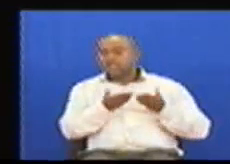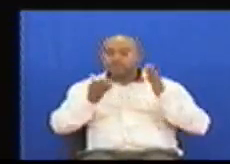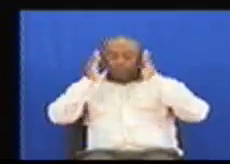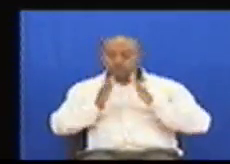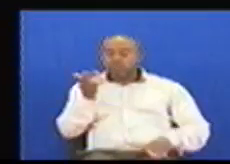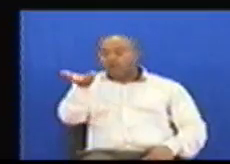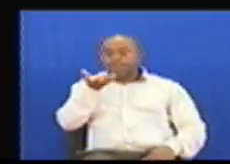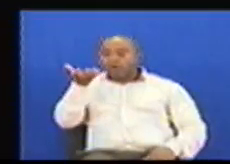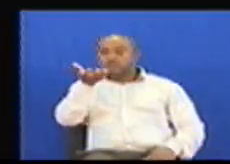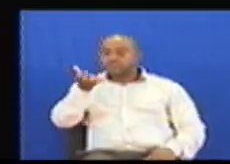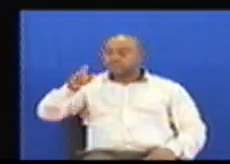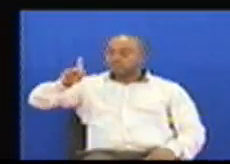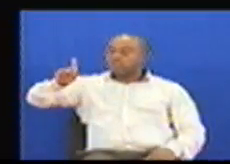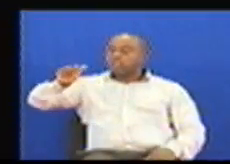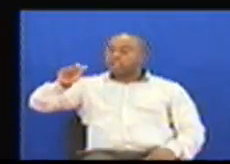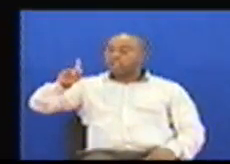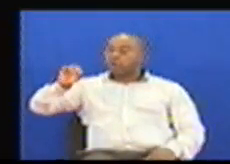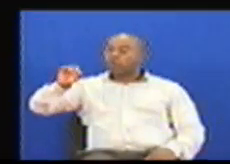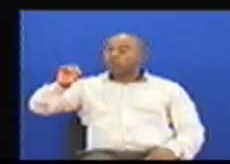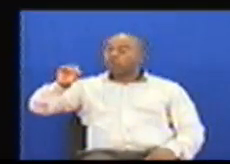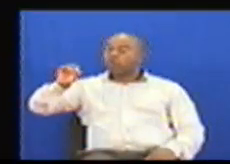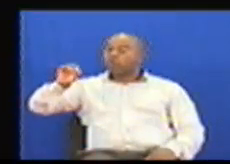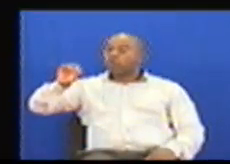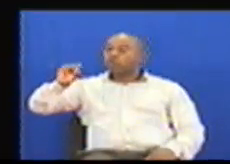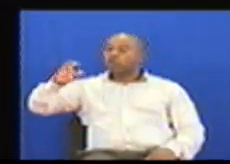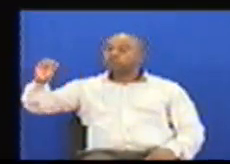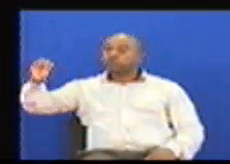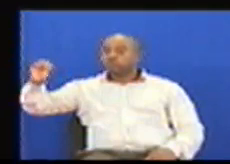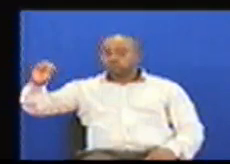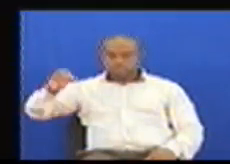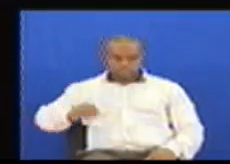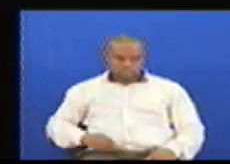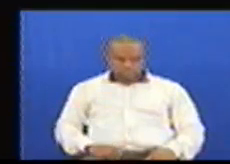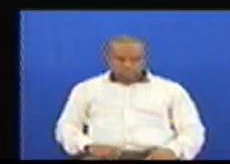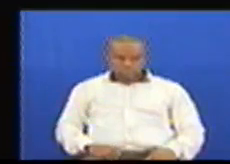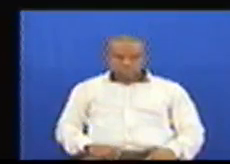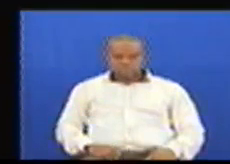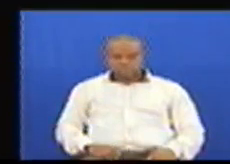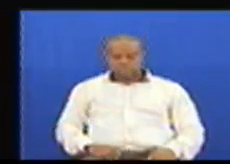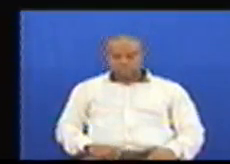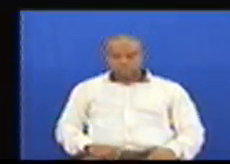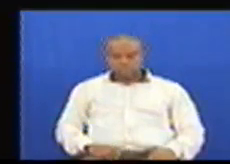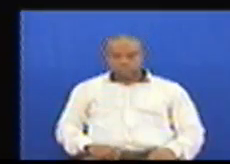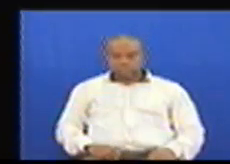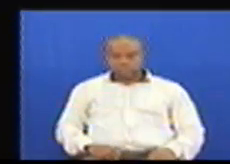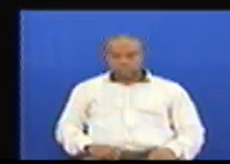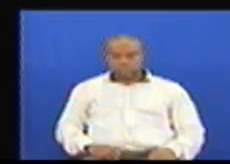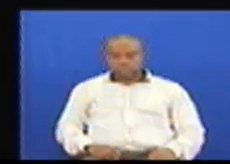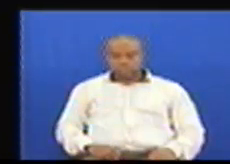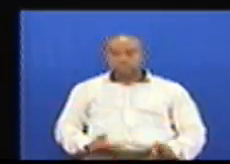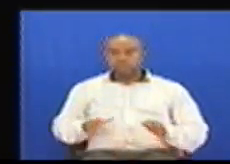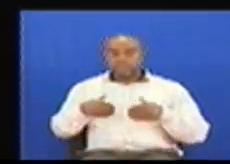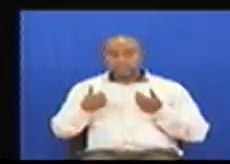Selemani Kakoso, Mheshimiwa Gerson Hosea Lwenge atafuatia, alafu Mheshimiwa Juma Selemani